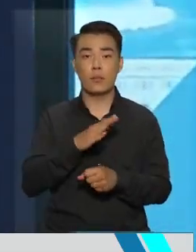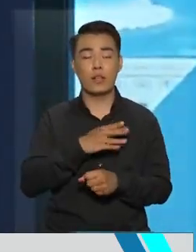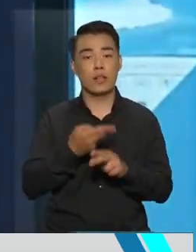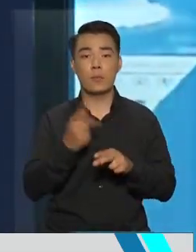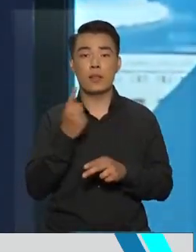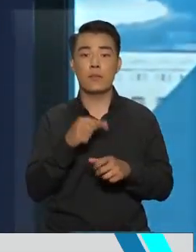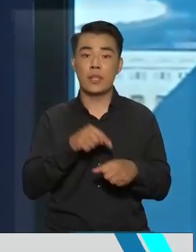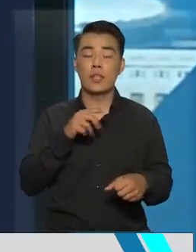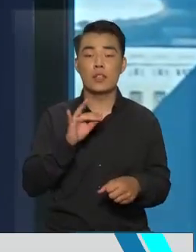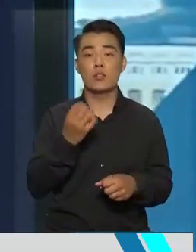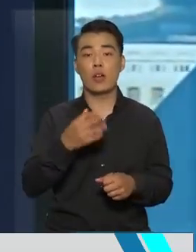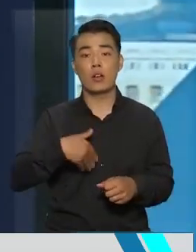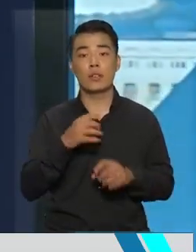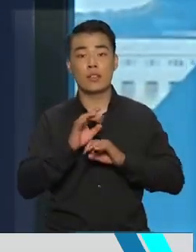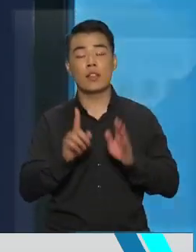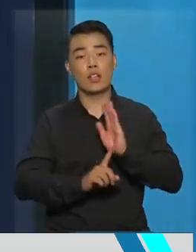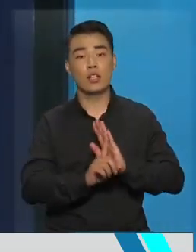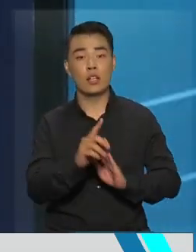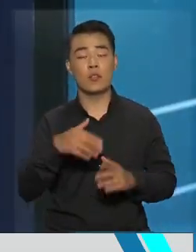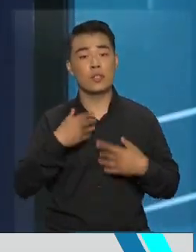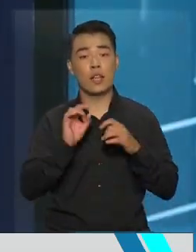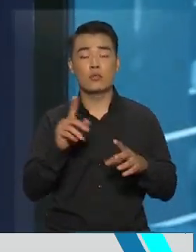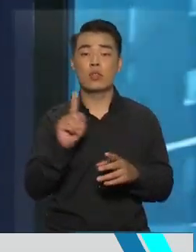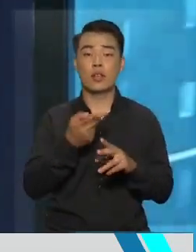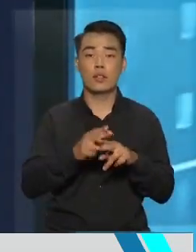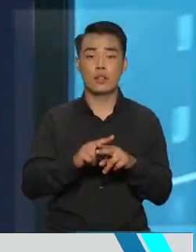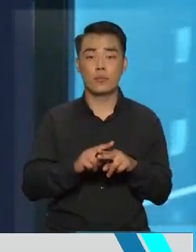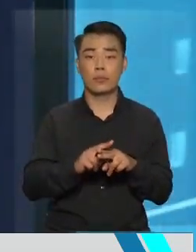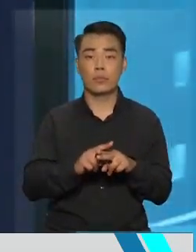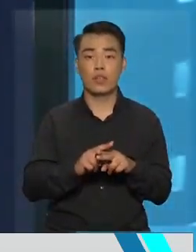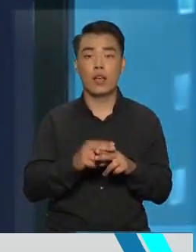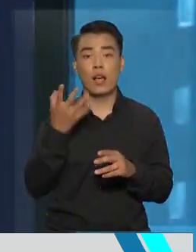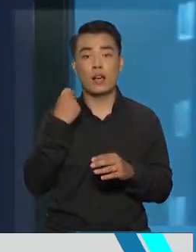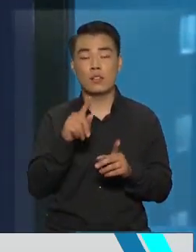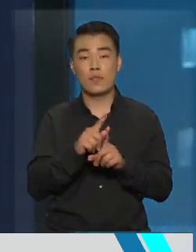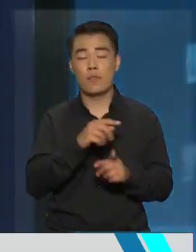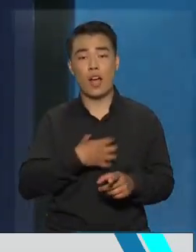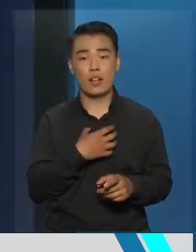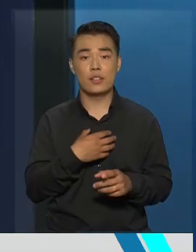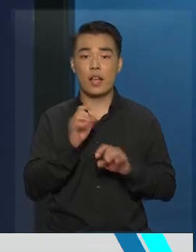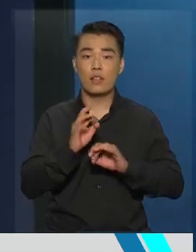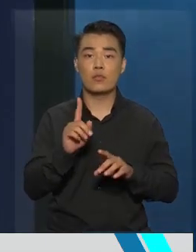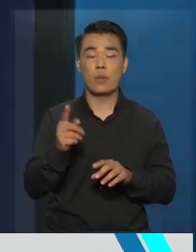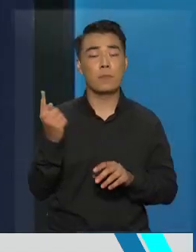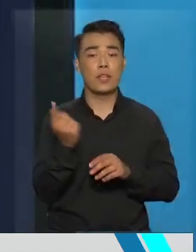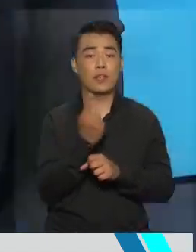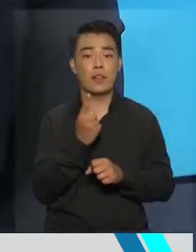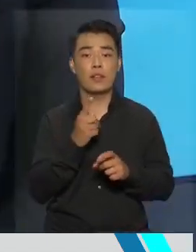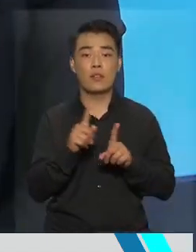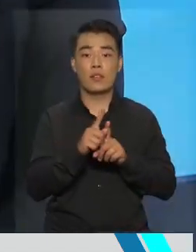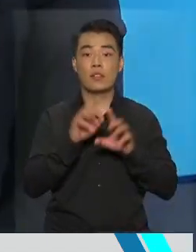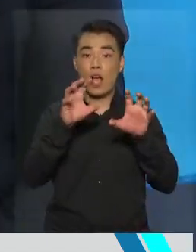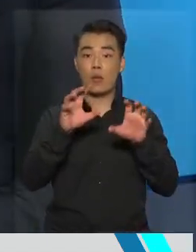первый момент. И вот я хотел бы вначале еще сказать, что нужно вот, я думаю, это важно подчеркнуть, впервые конституционные